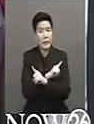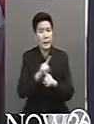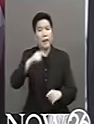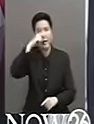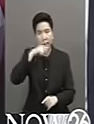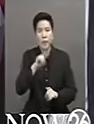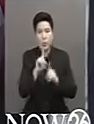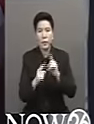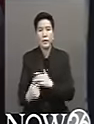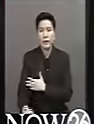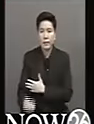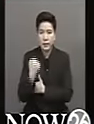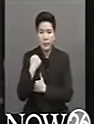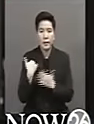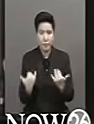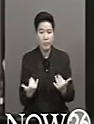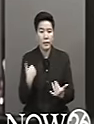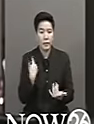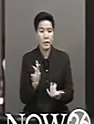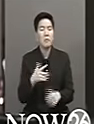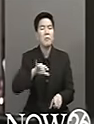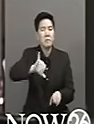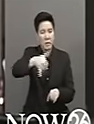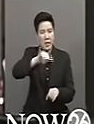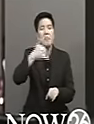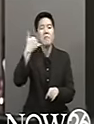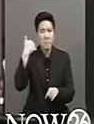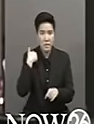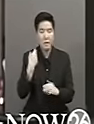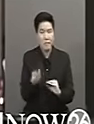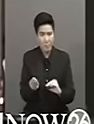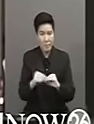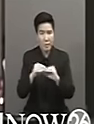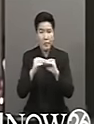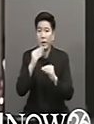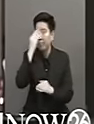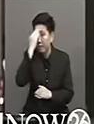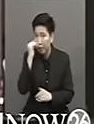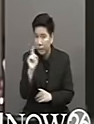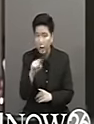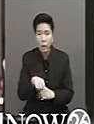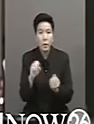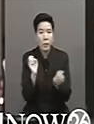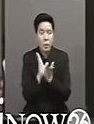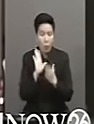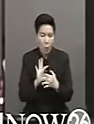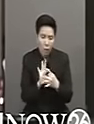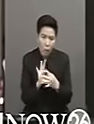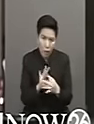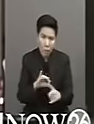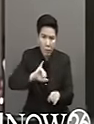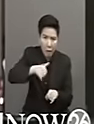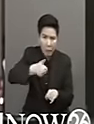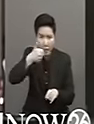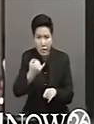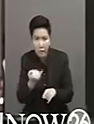แข็งแกร่งยังไงก็ต้องมีความไม่แน่นอนนะฮะที่เพิ่มขึ้นซึ่งก็เกิดมันจะทำให้เกิดการกังวลที่เพิ่มขึ้น